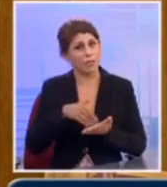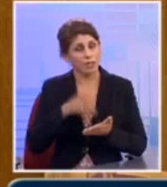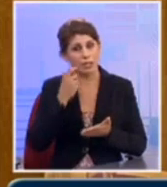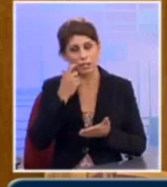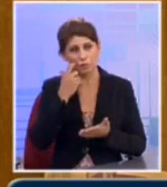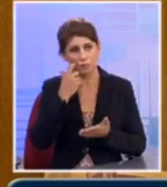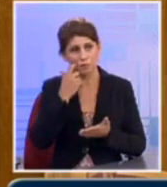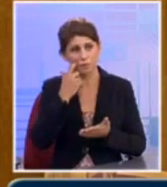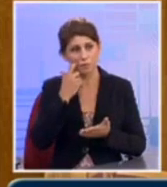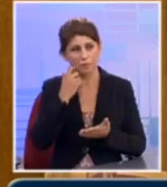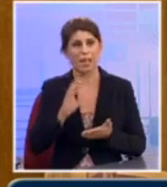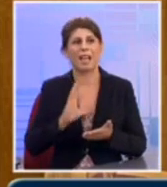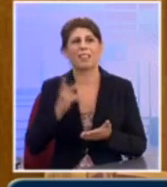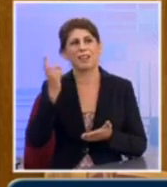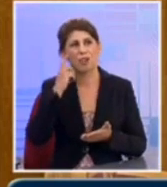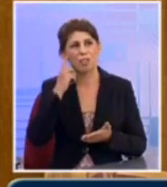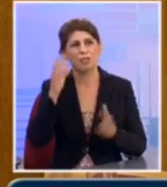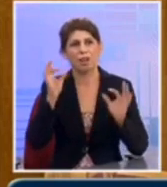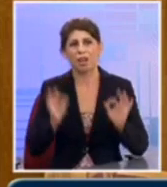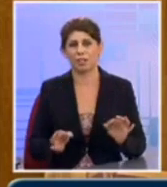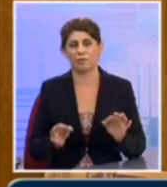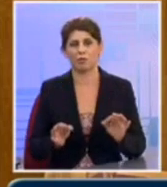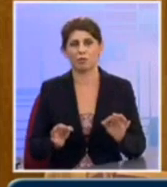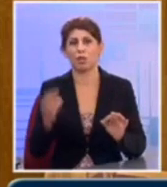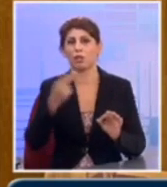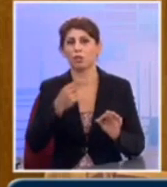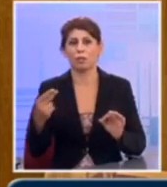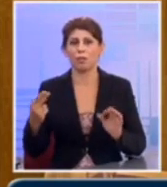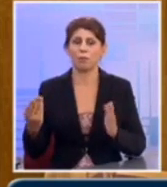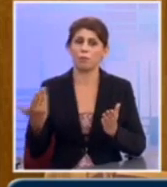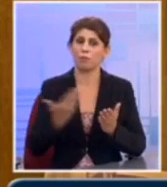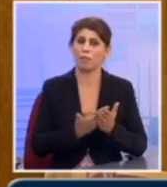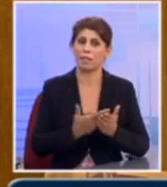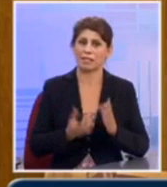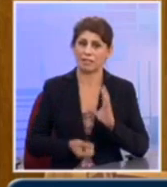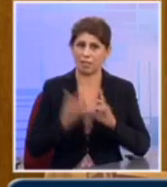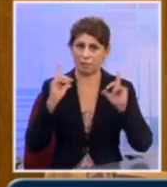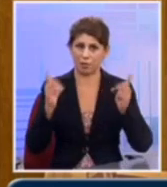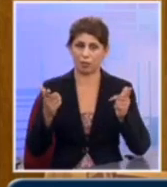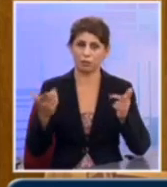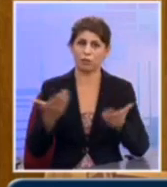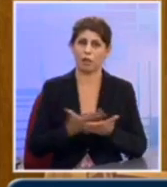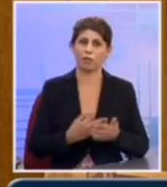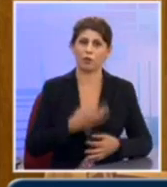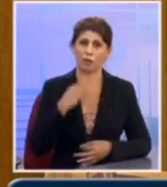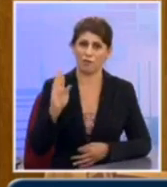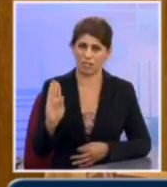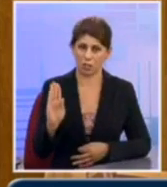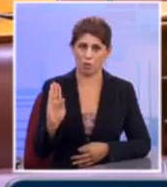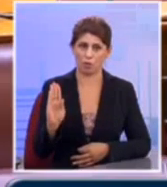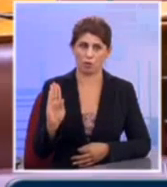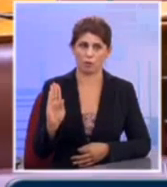διευκρινίσουμε δεν έχω καταλάβει ακριβώς το ζήτημα που βάζει η νέα δημοκρατία το έθεσε ο κύριος βεζυρόπουλος